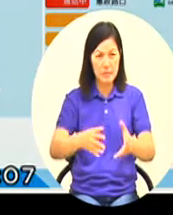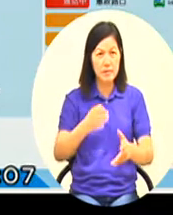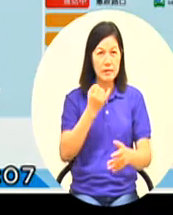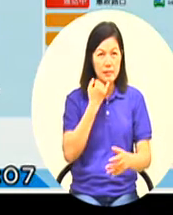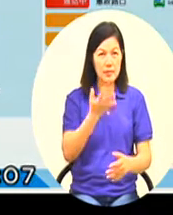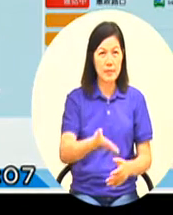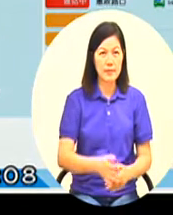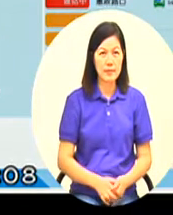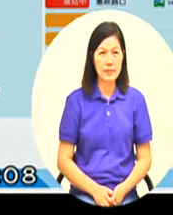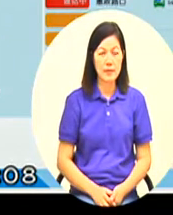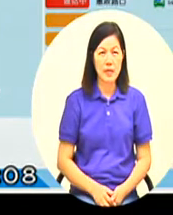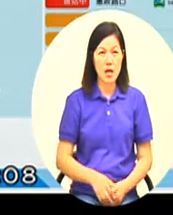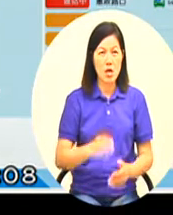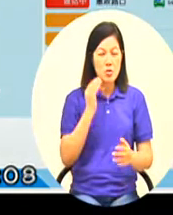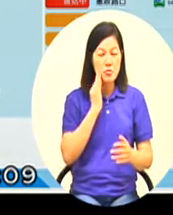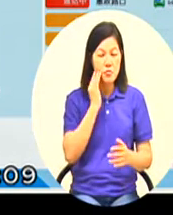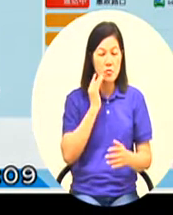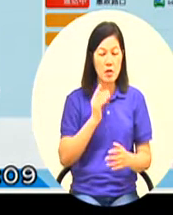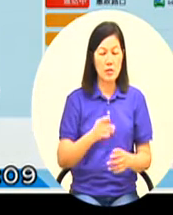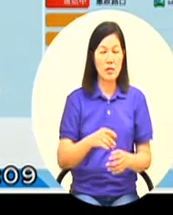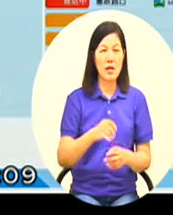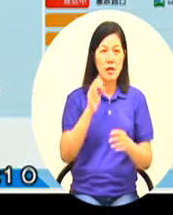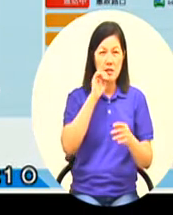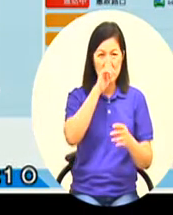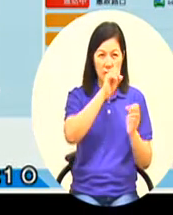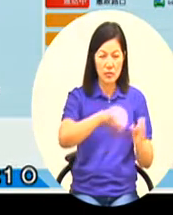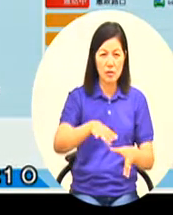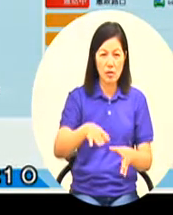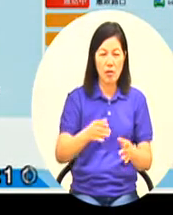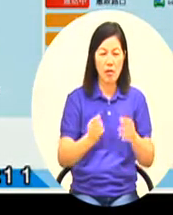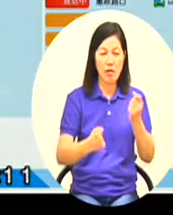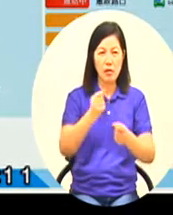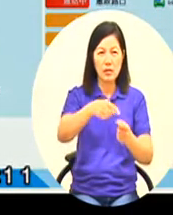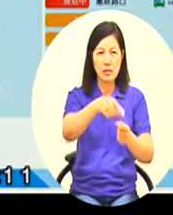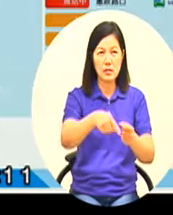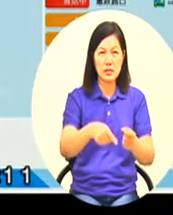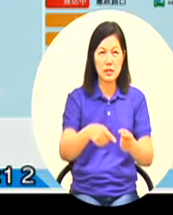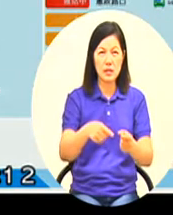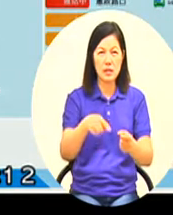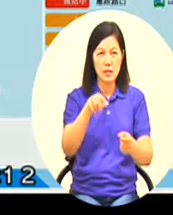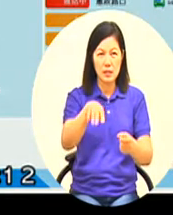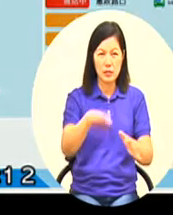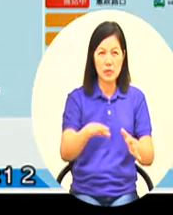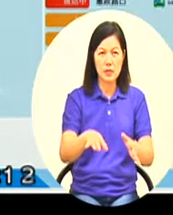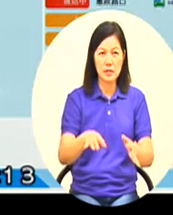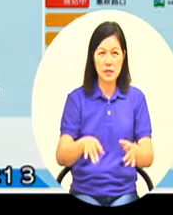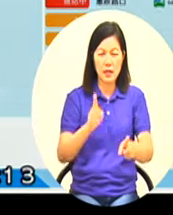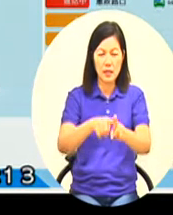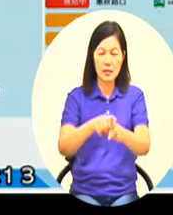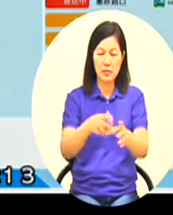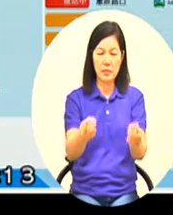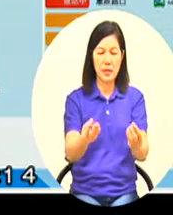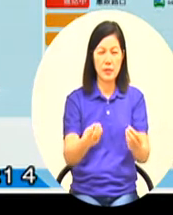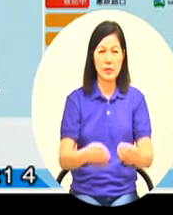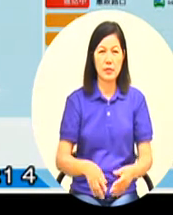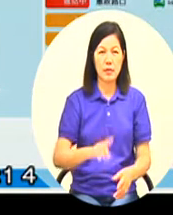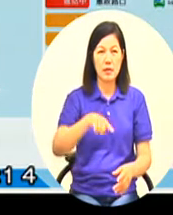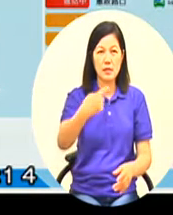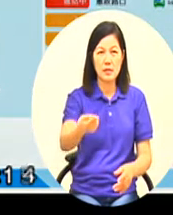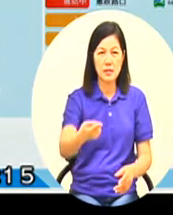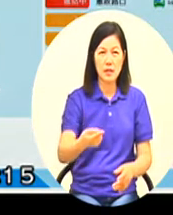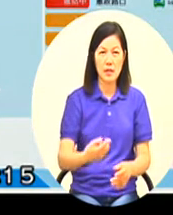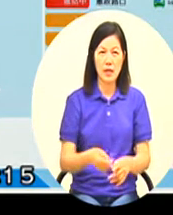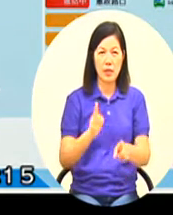这站我有垃圾车没对到，啊，我要去后一站我不知道要去对找，那如果我们如果能够去打造一个这样的